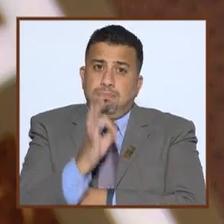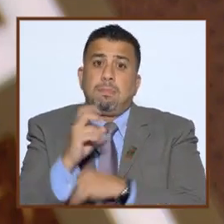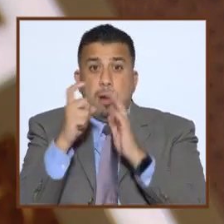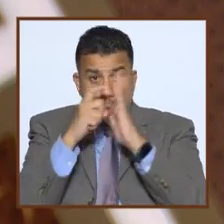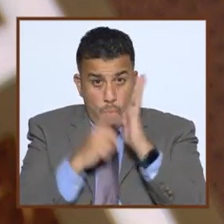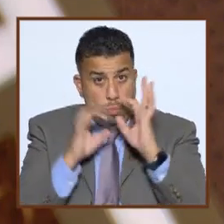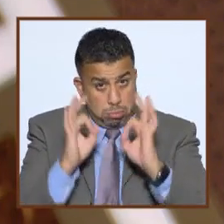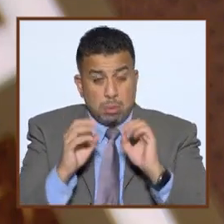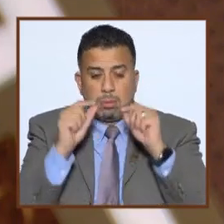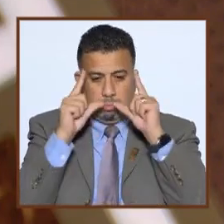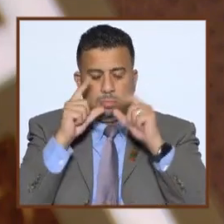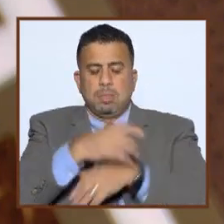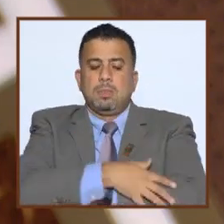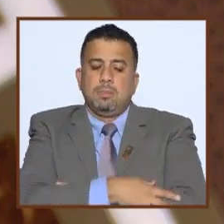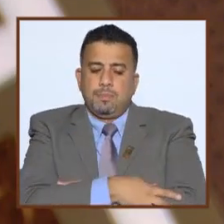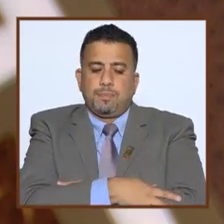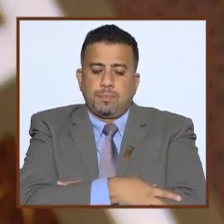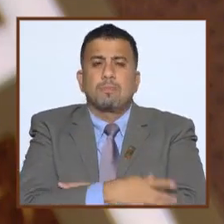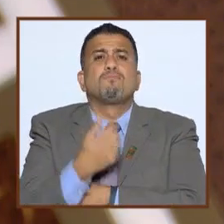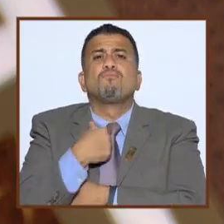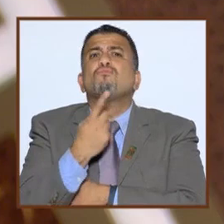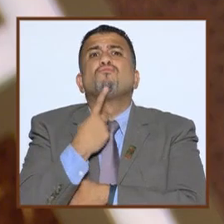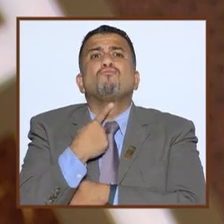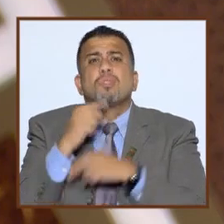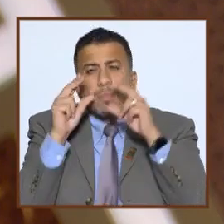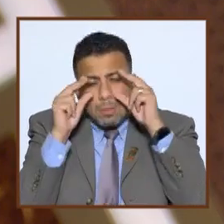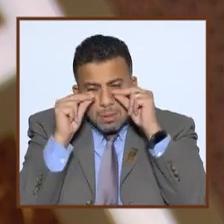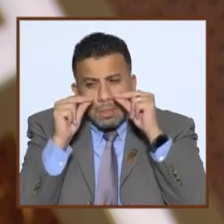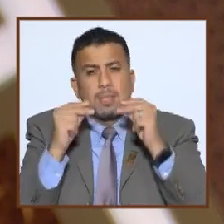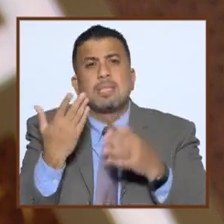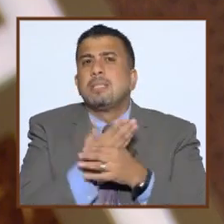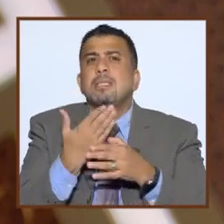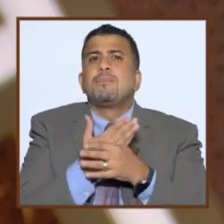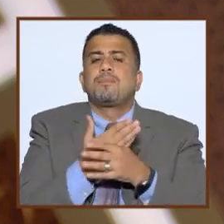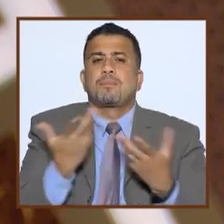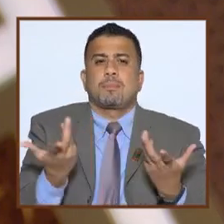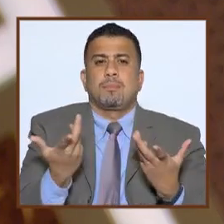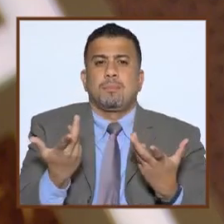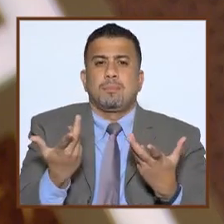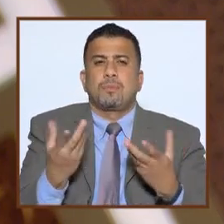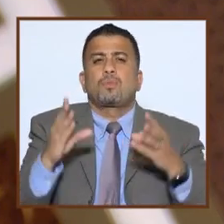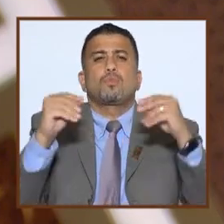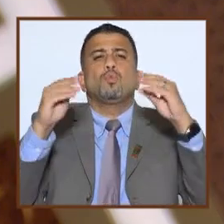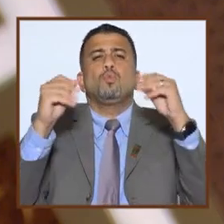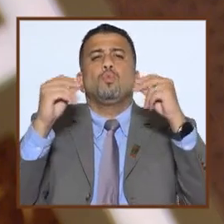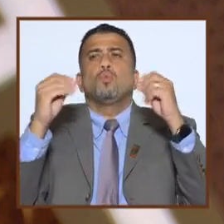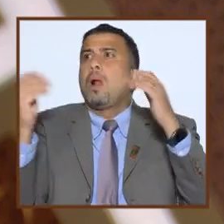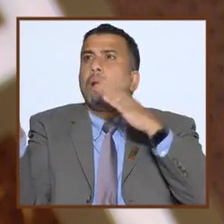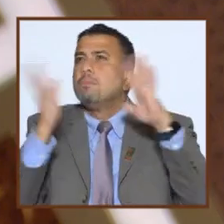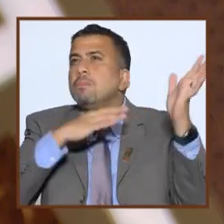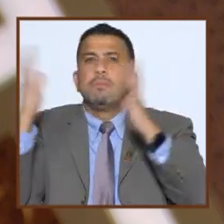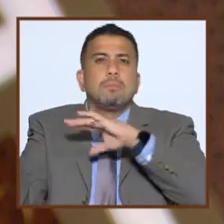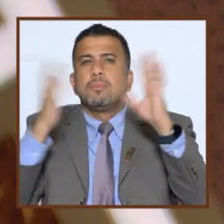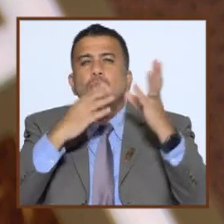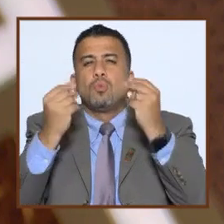مثلا الى اغلاق عينيه لسبب من الاسباب كغبار مثلا او